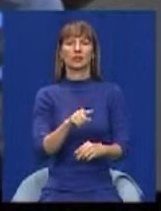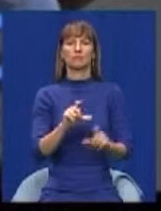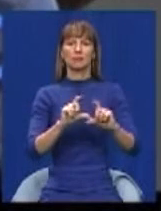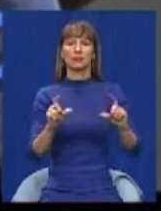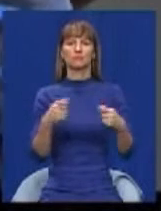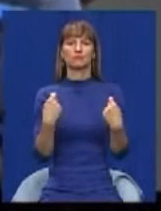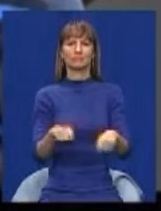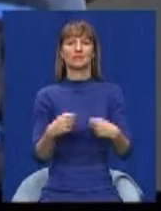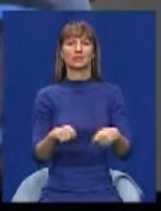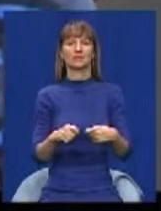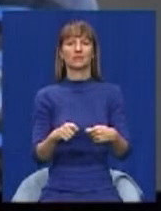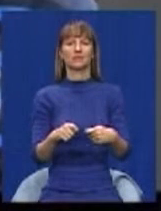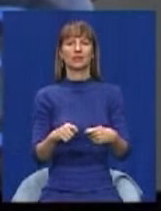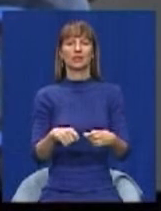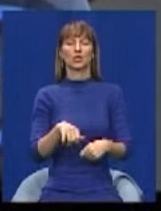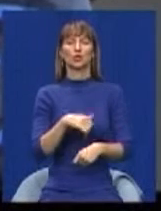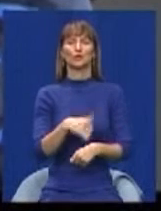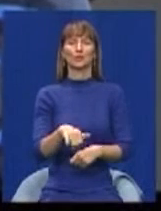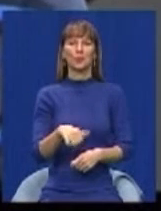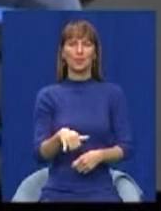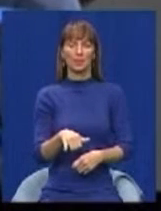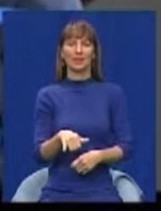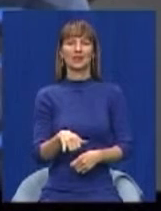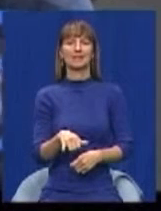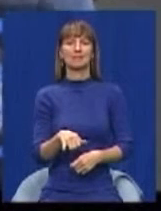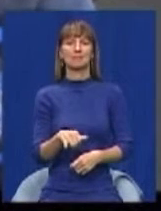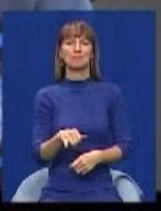продают всякие там сумки.